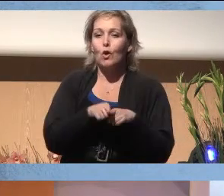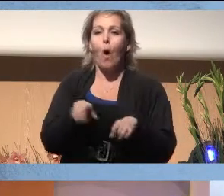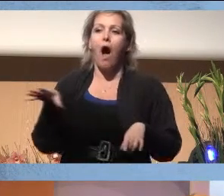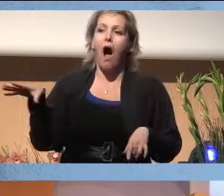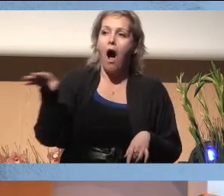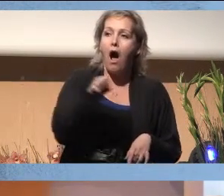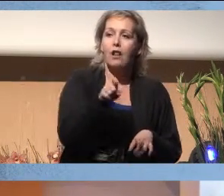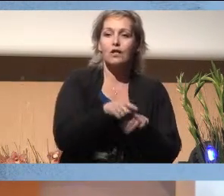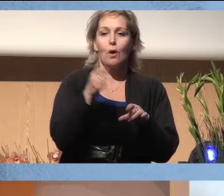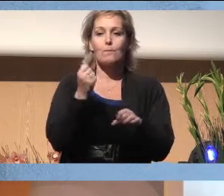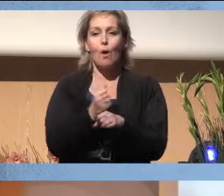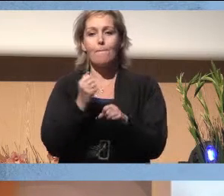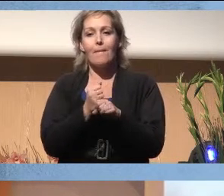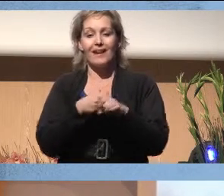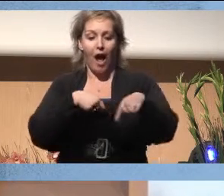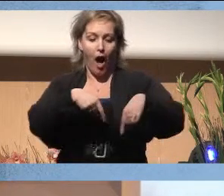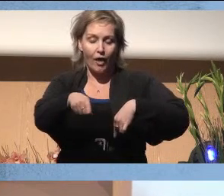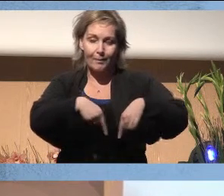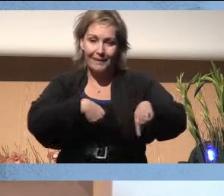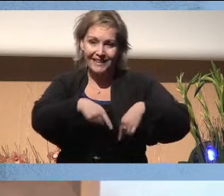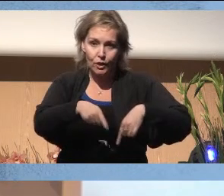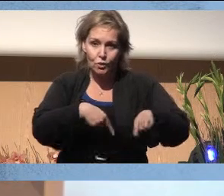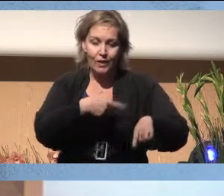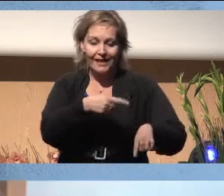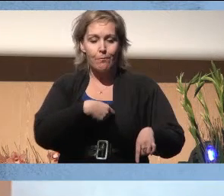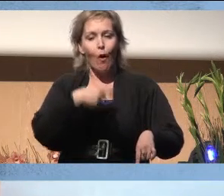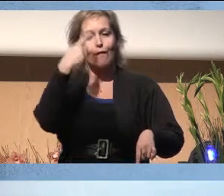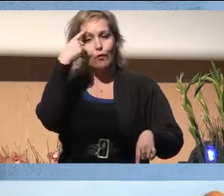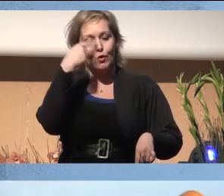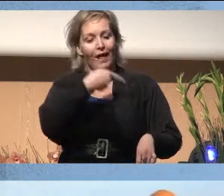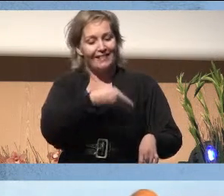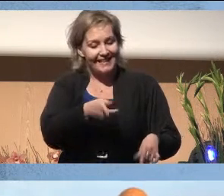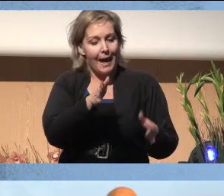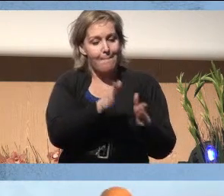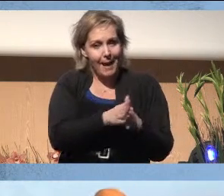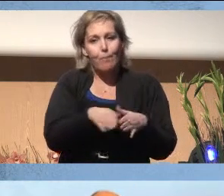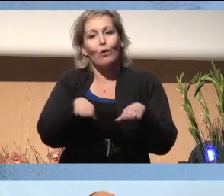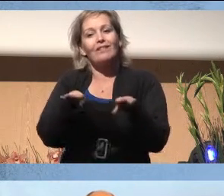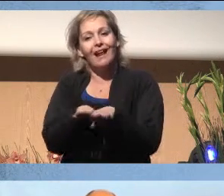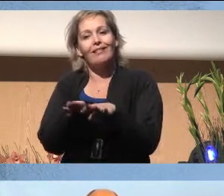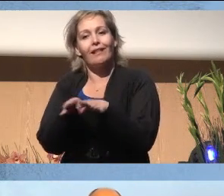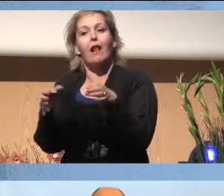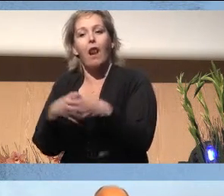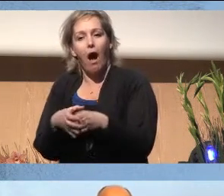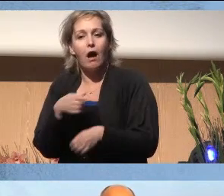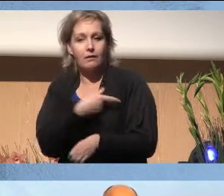alle som jobber i en administrasjon, de må skjønne at de er med på et tilretteleggelag.